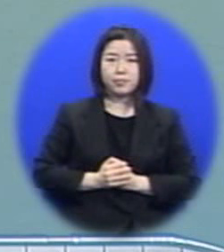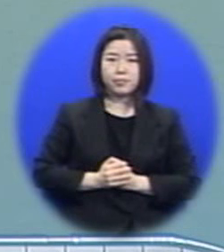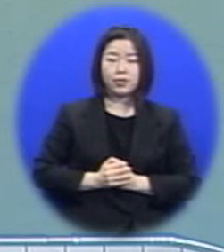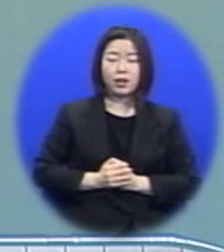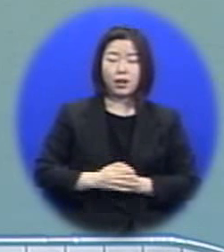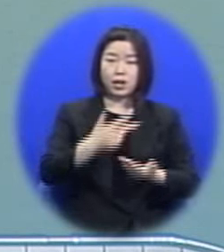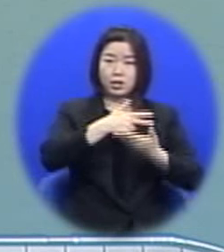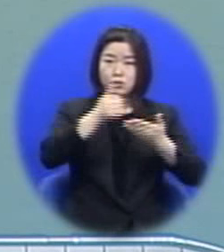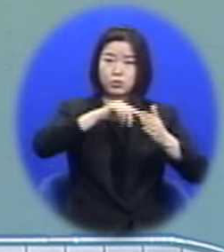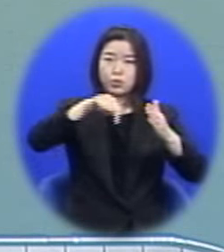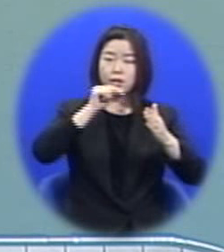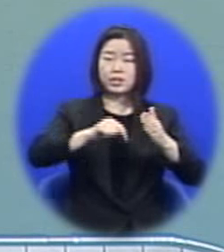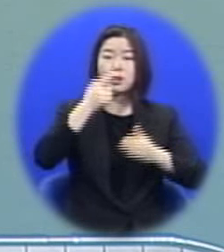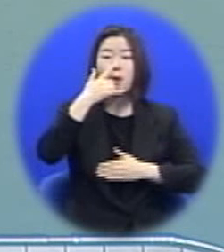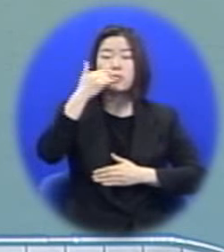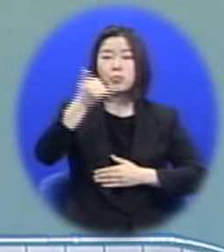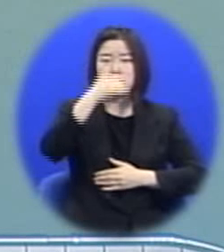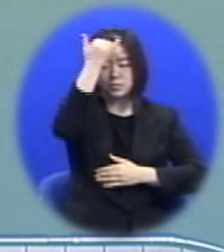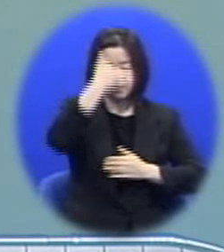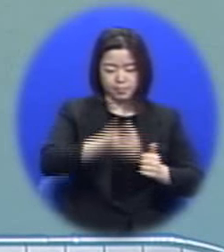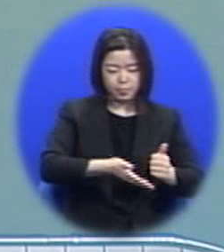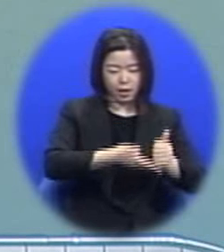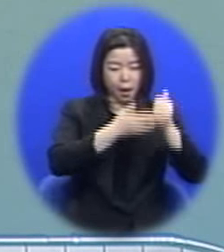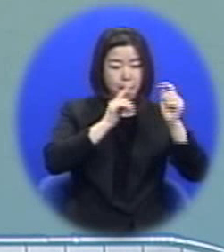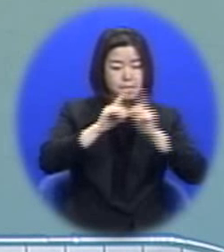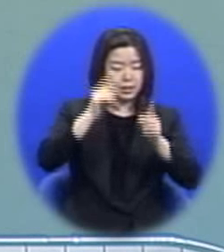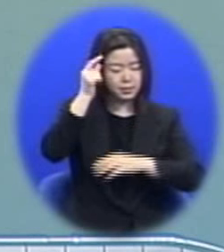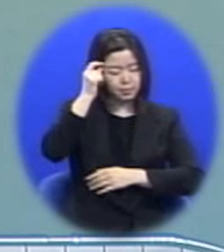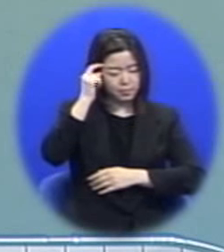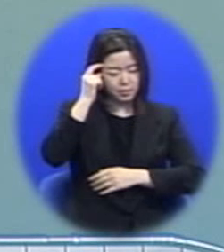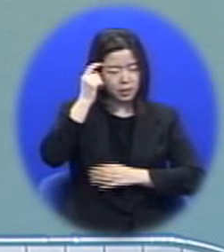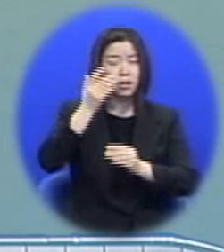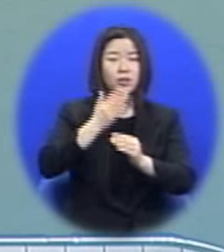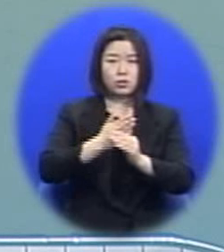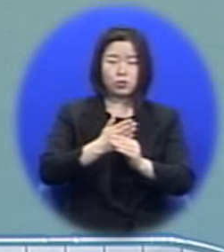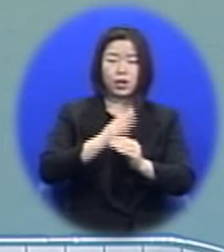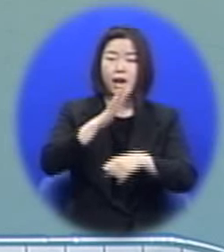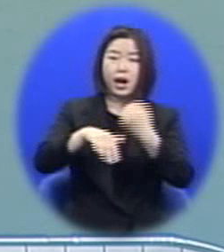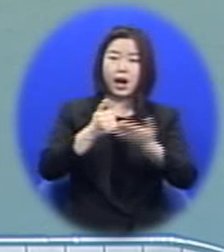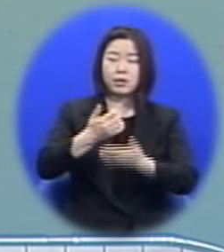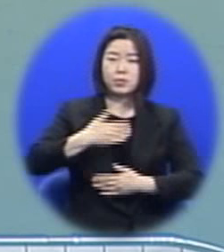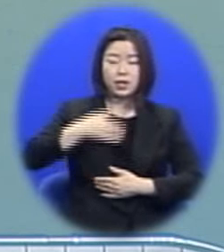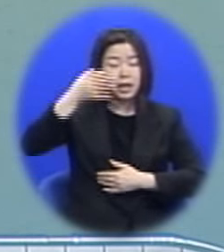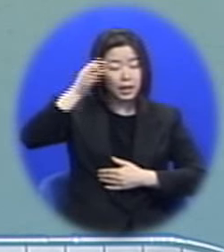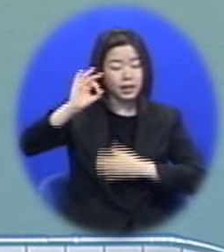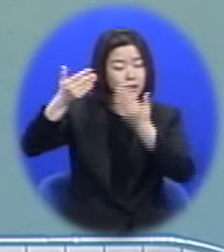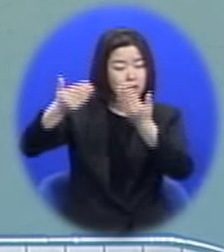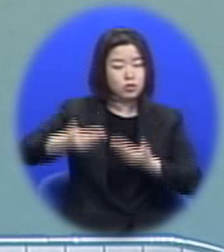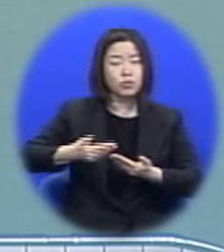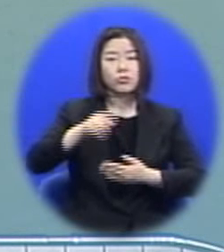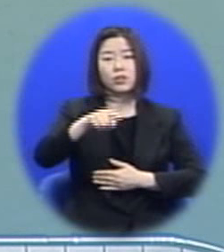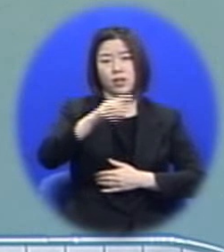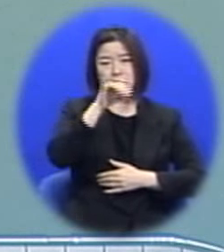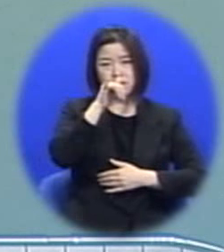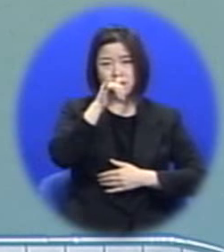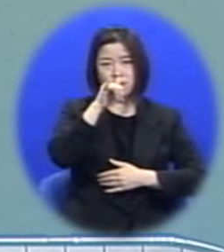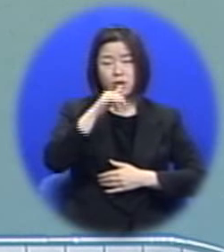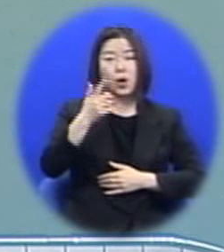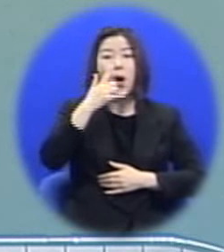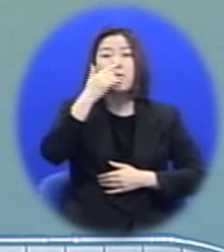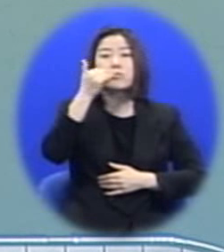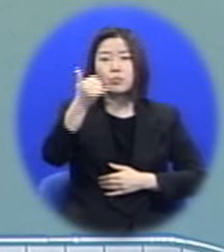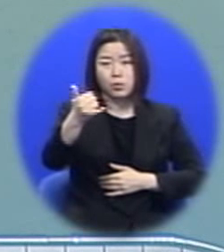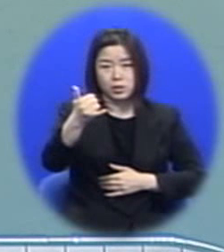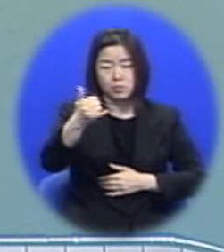주 안에서 부모를 공경하라는 말씀을 묵상하다가 하나님이 저에게 깨닫게 해주신 것이 있었어요.